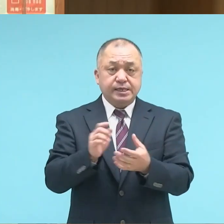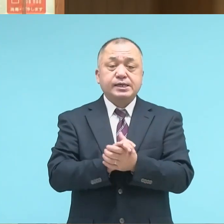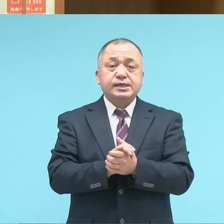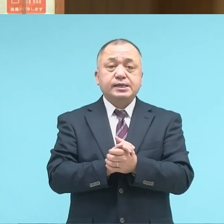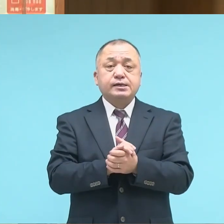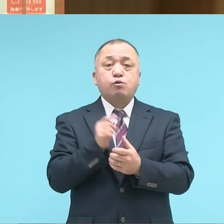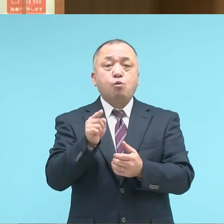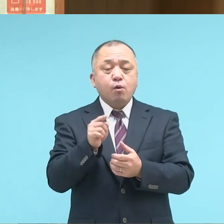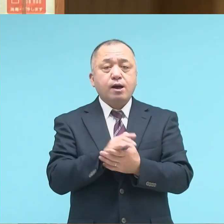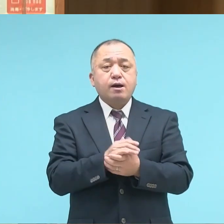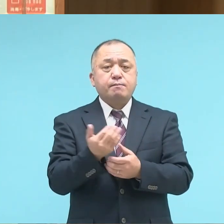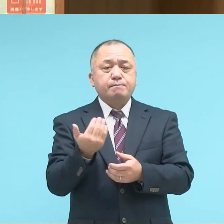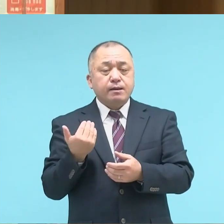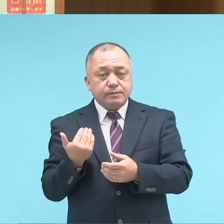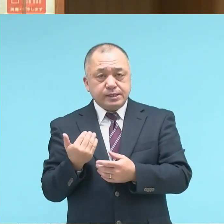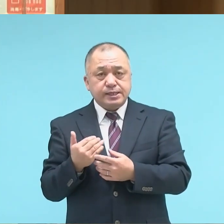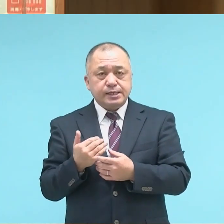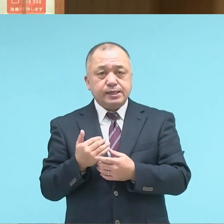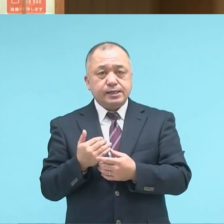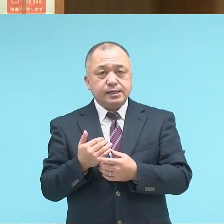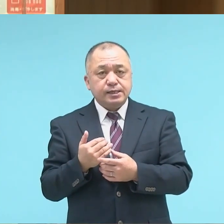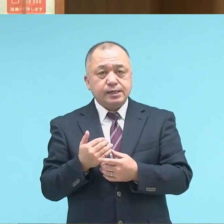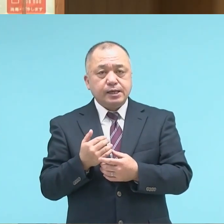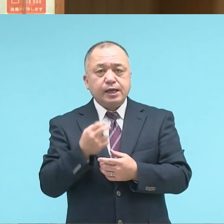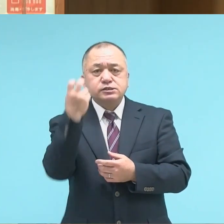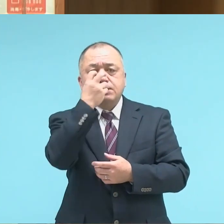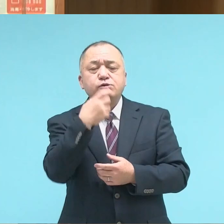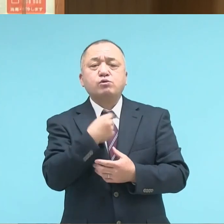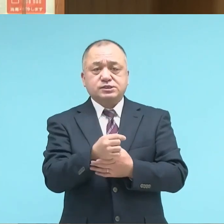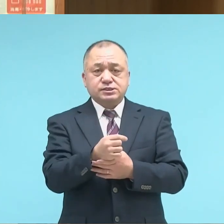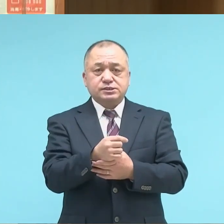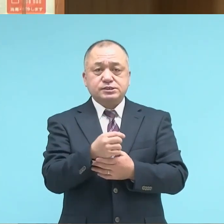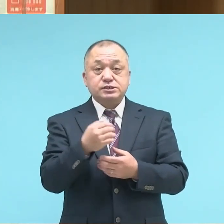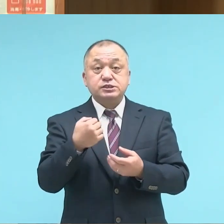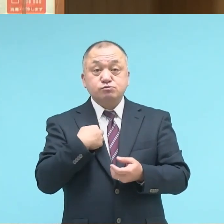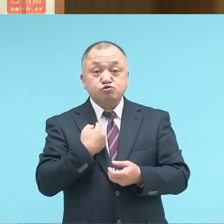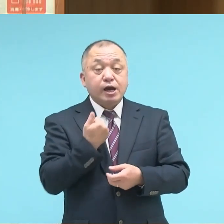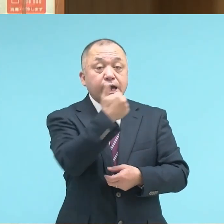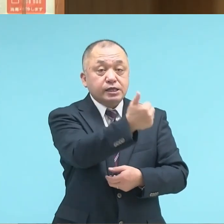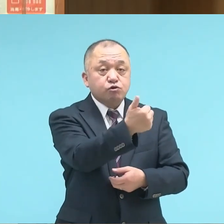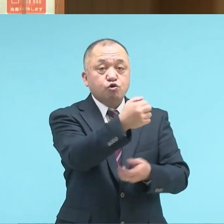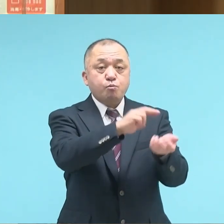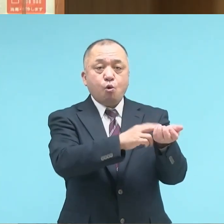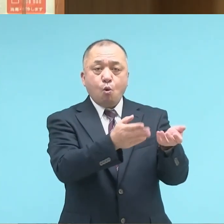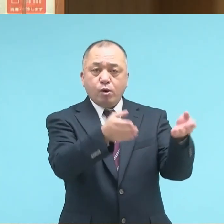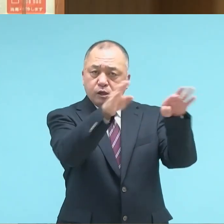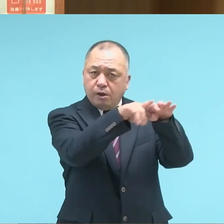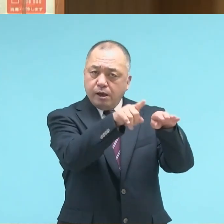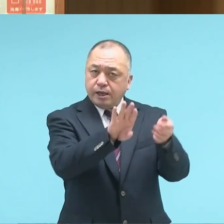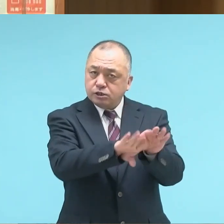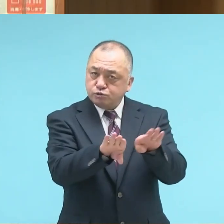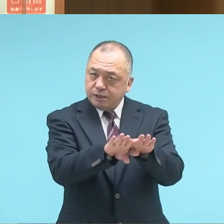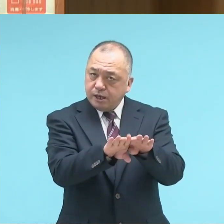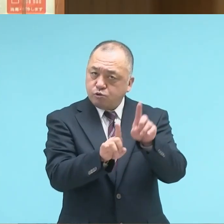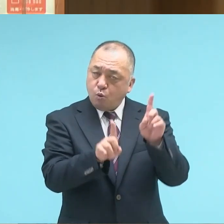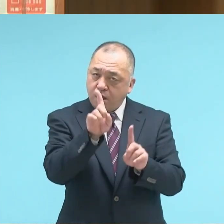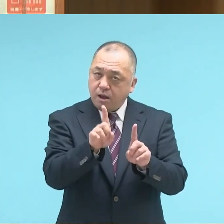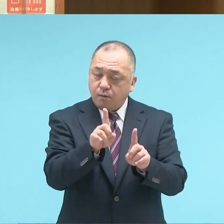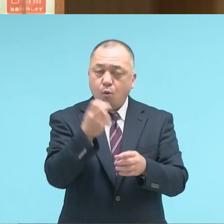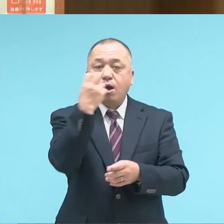は確認をしておいてほしいんです。自分が通っているところがお休みなのかどうかを確認しておいていただいて、